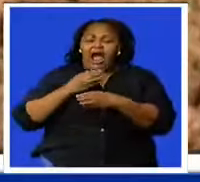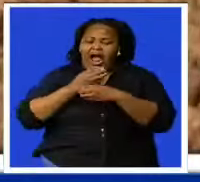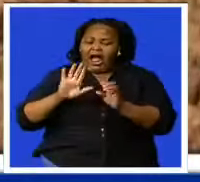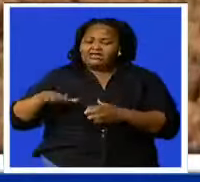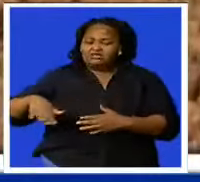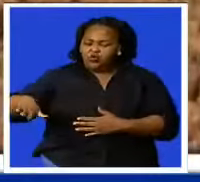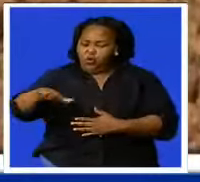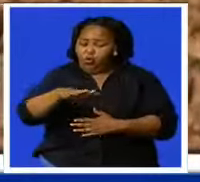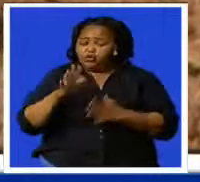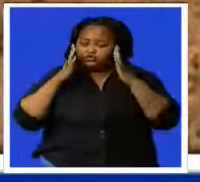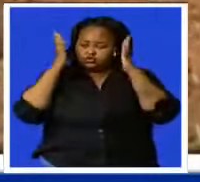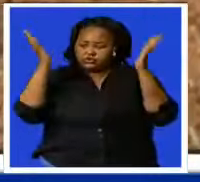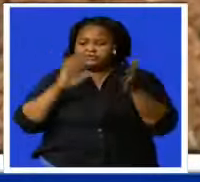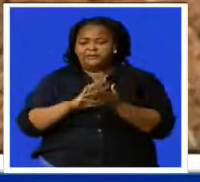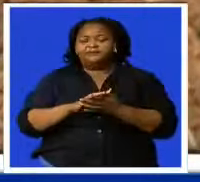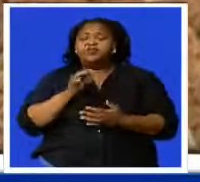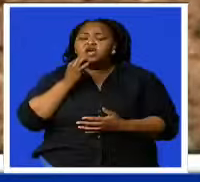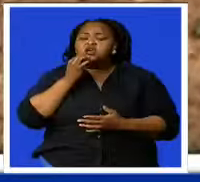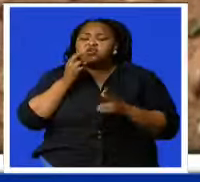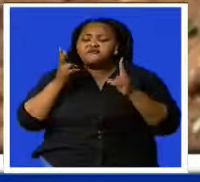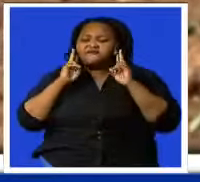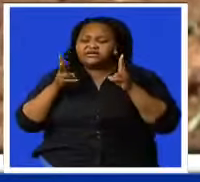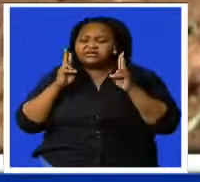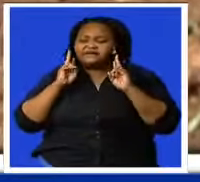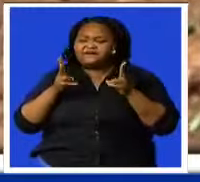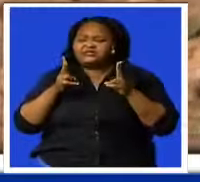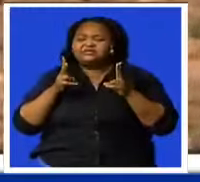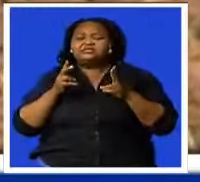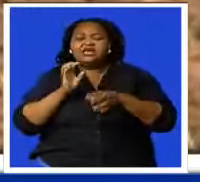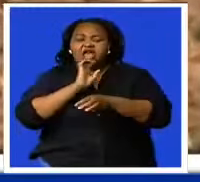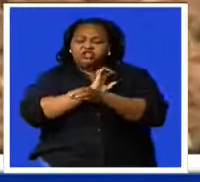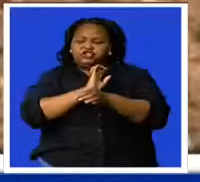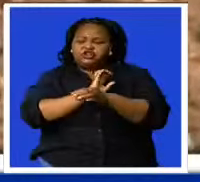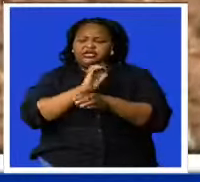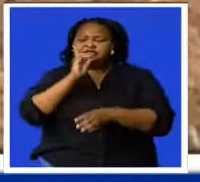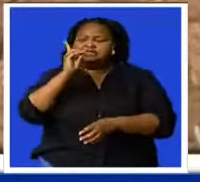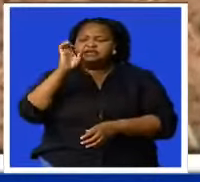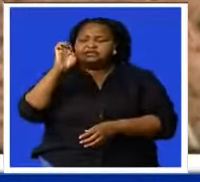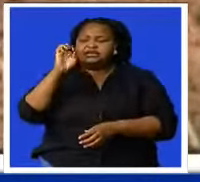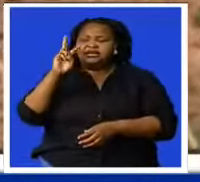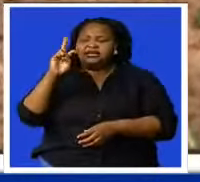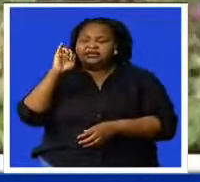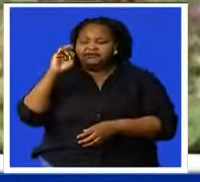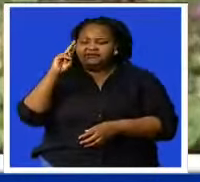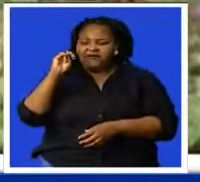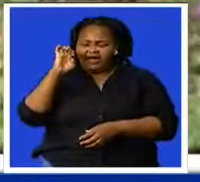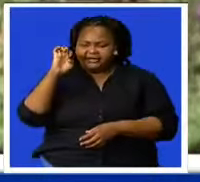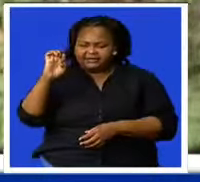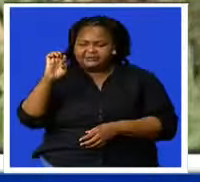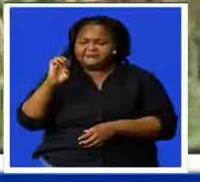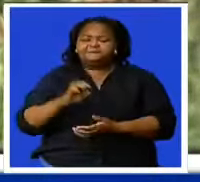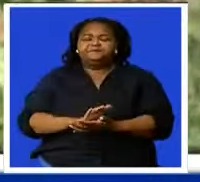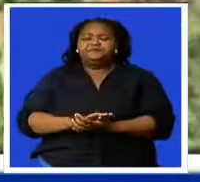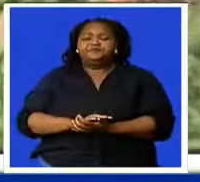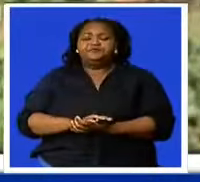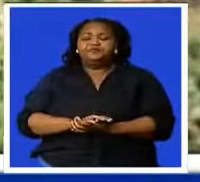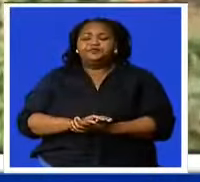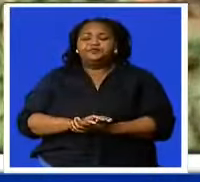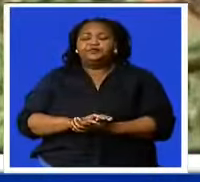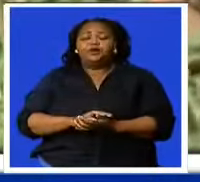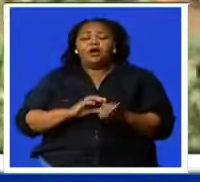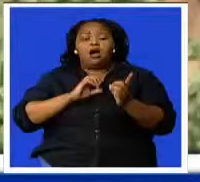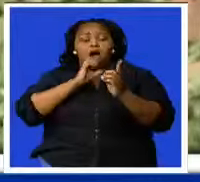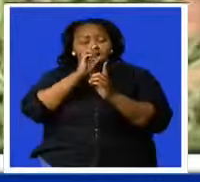libandla leDivine Healing Ministries kutawuhlanyela tihlahla. Lisikela lamangameli walenhlangano Lungelo Mdluli uthi kusukela